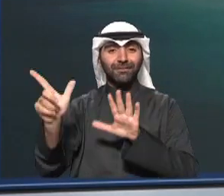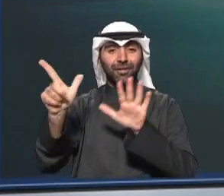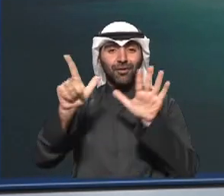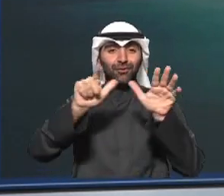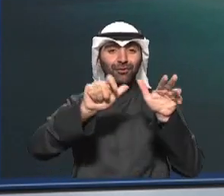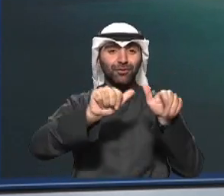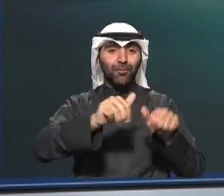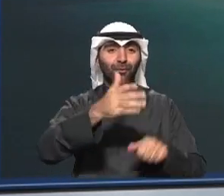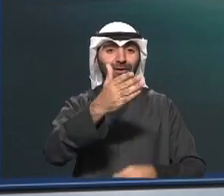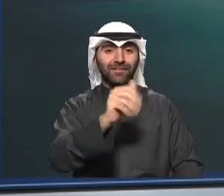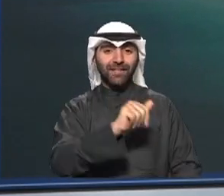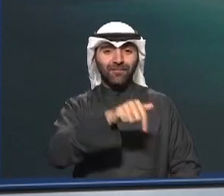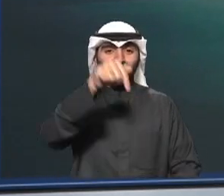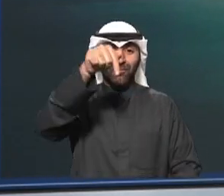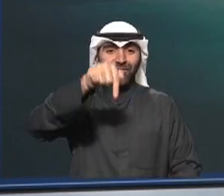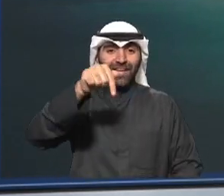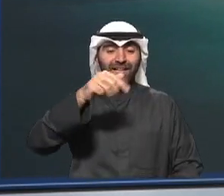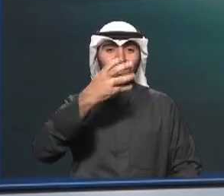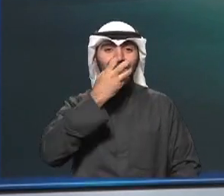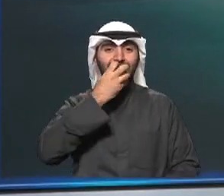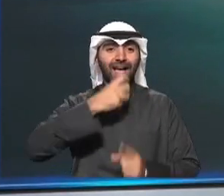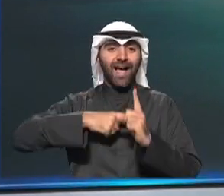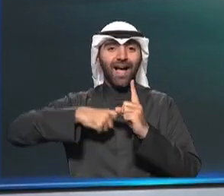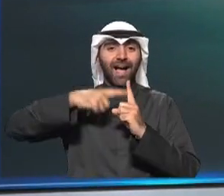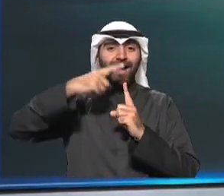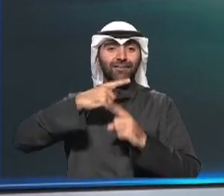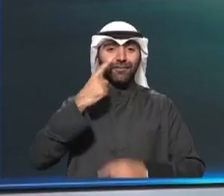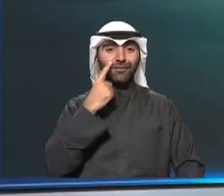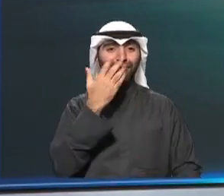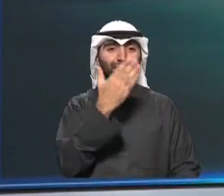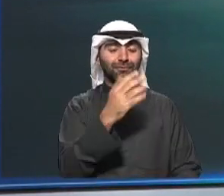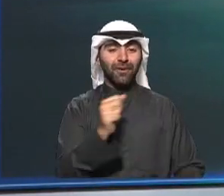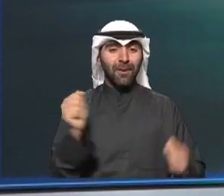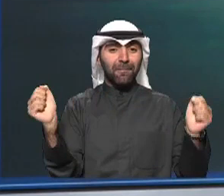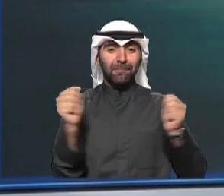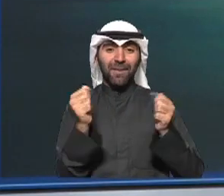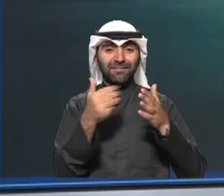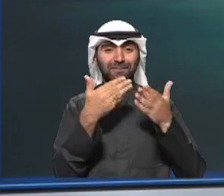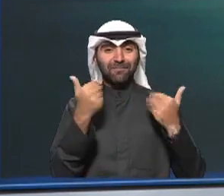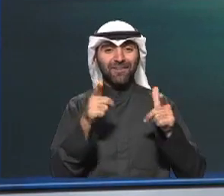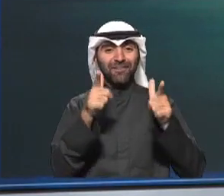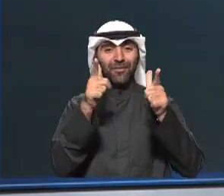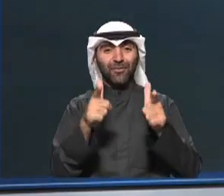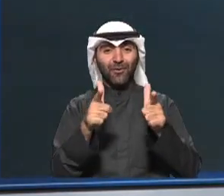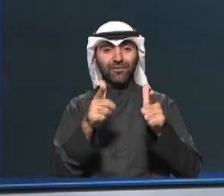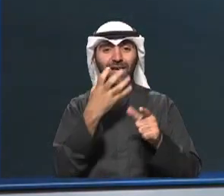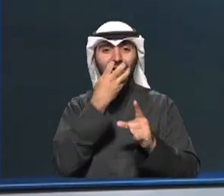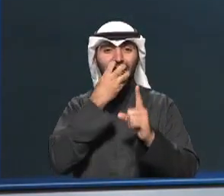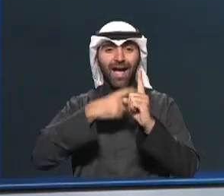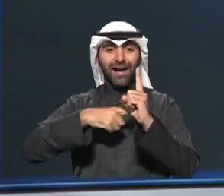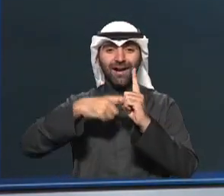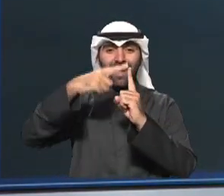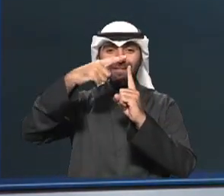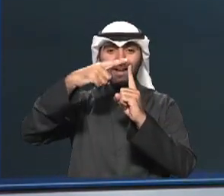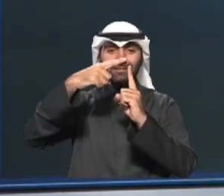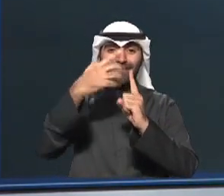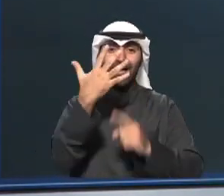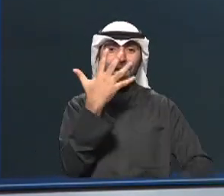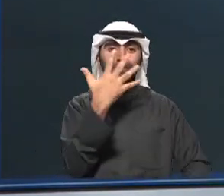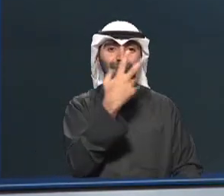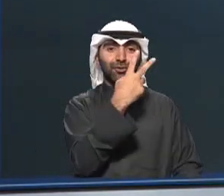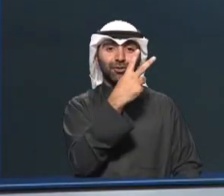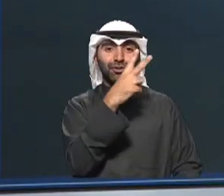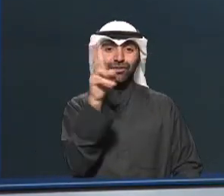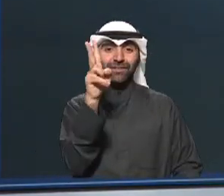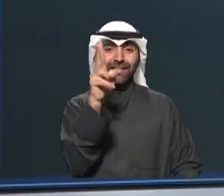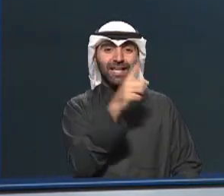البرية. الأجواء الحالية أجواء لا زالت دافية وتصل حاليا درجات الحرارة ما بين 25 إلى 30 درجة مئوية وتنخفض نوعا ما